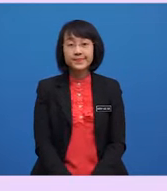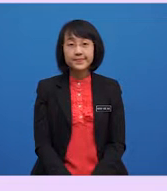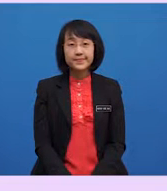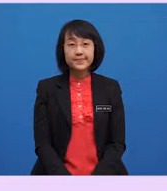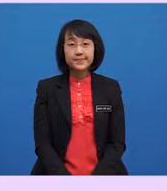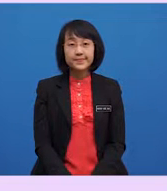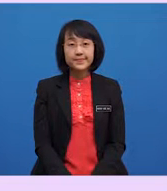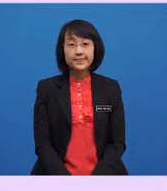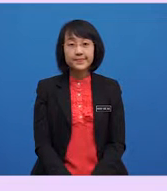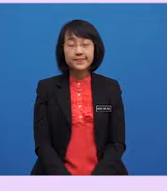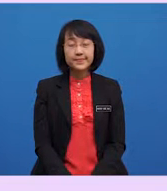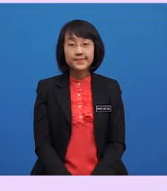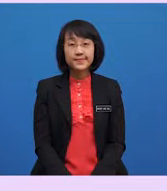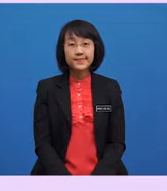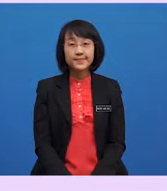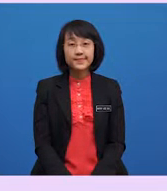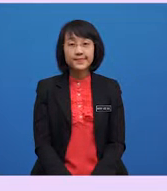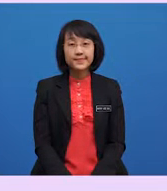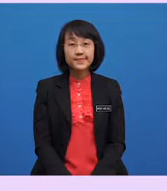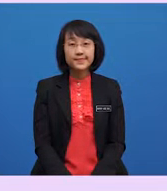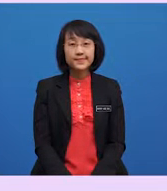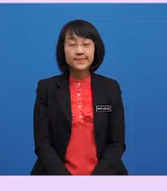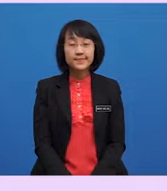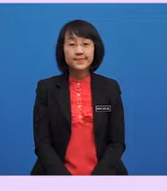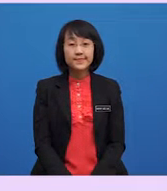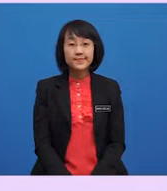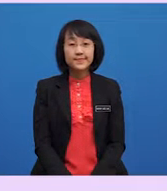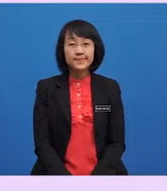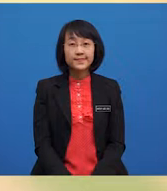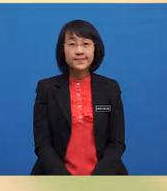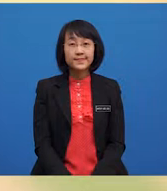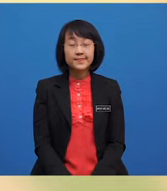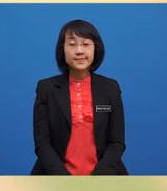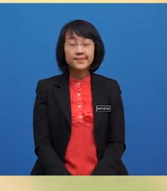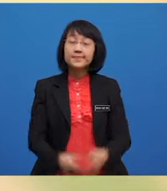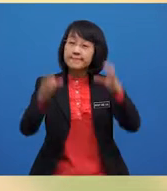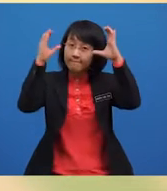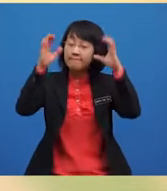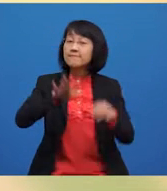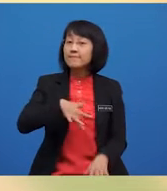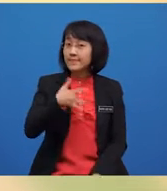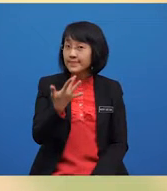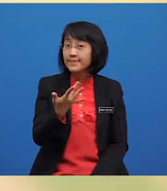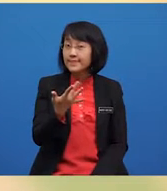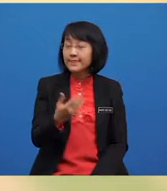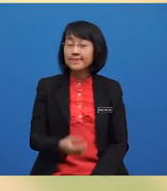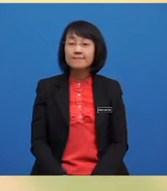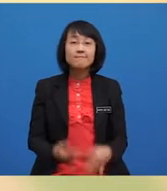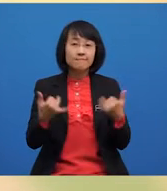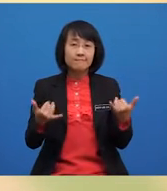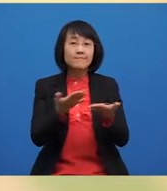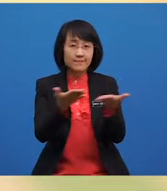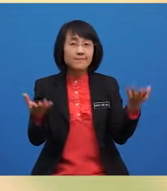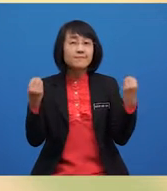5/6 hari dinyatakan dalam jam. Cikgu rasa pada tahap ini kamu